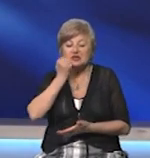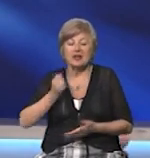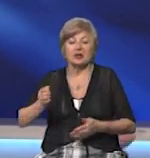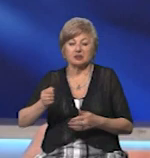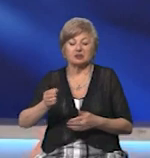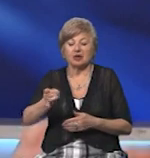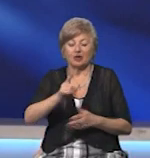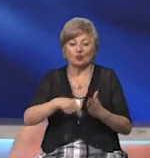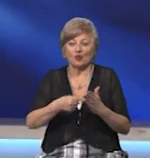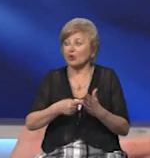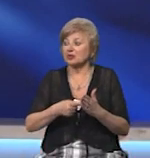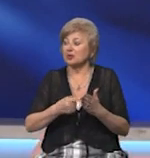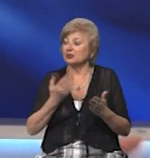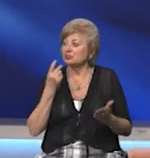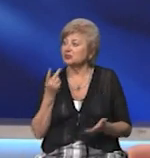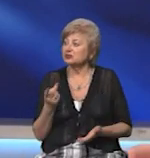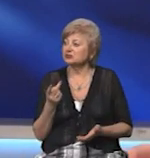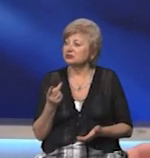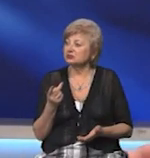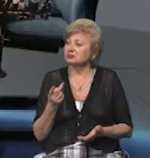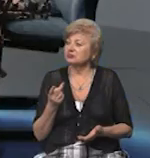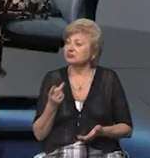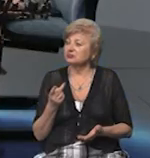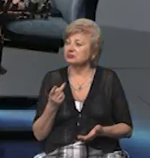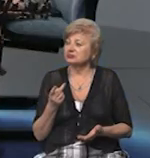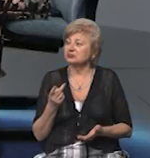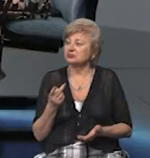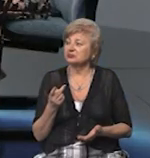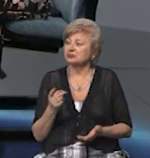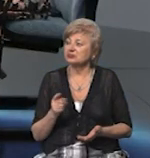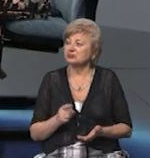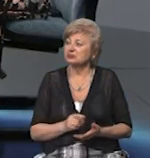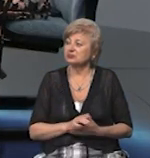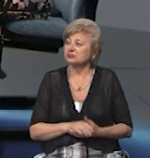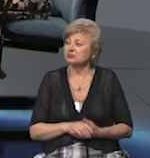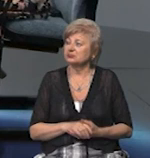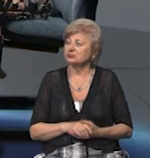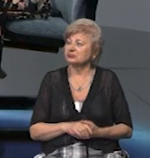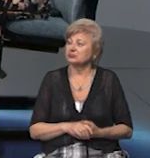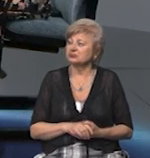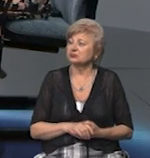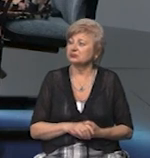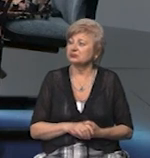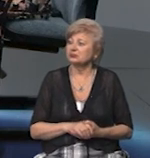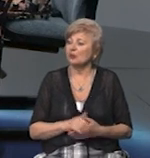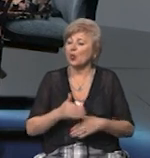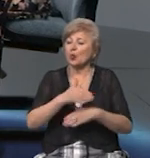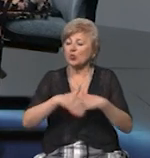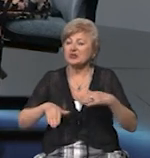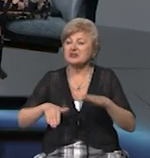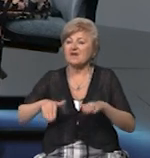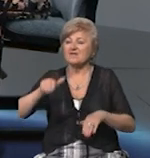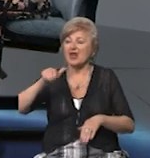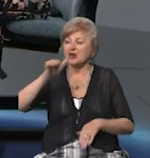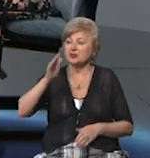міста ніхто точно не знає, ось тепер, де пролягають комунікації. Так, оце були зупинки. Тепер сказано, що на вулиці Верхній, там Верхня і проспект,